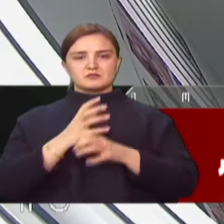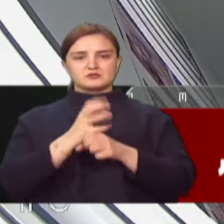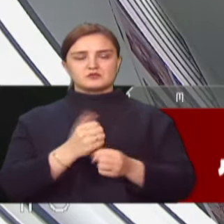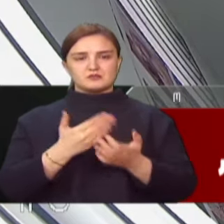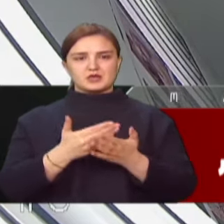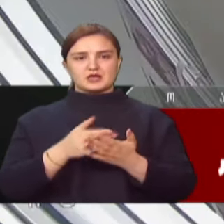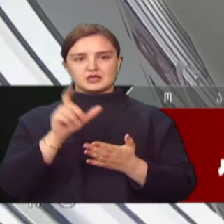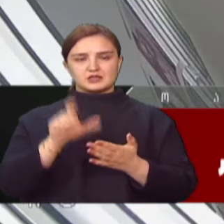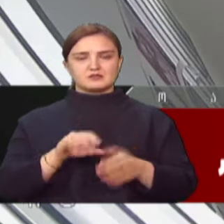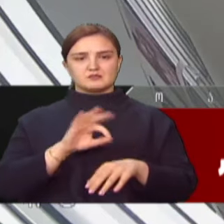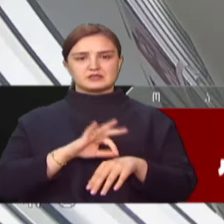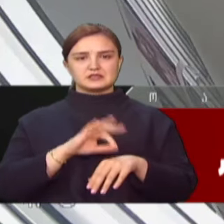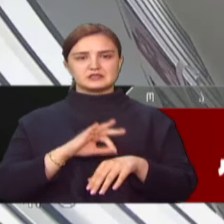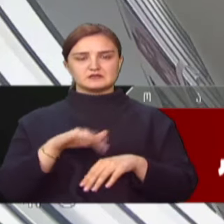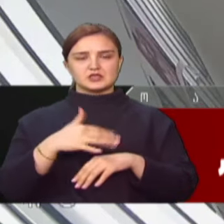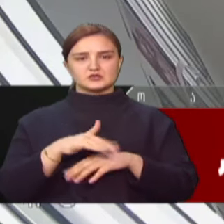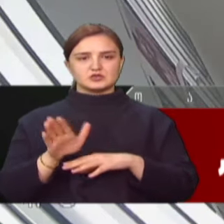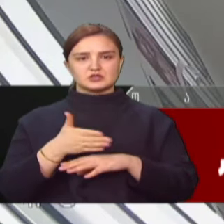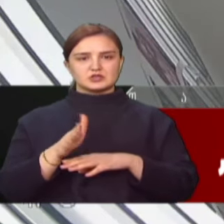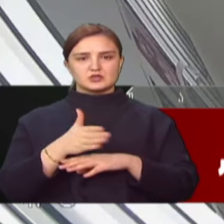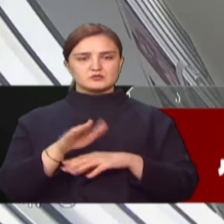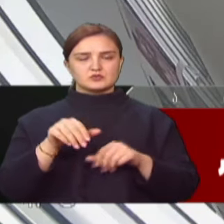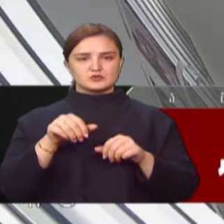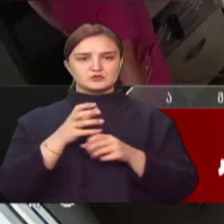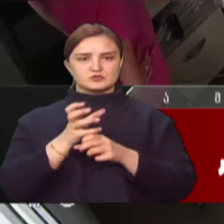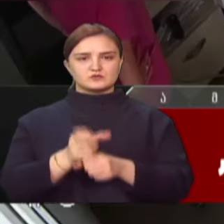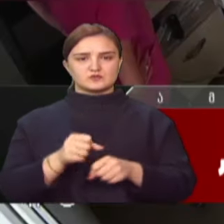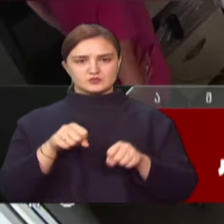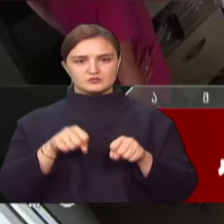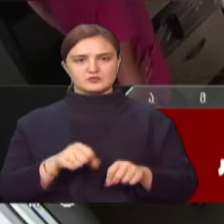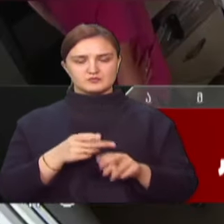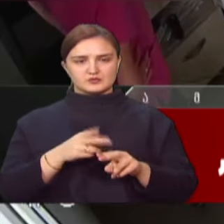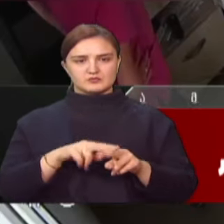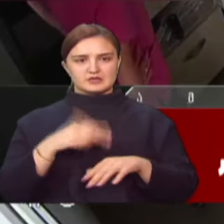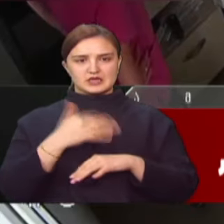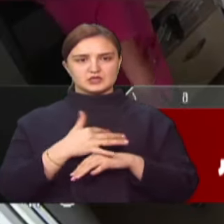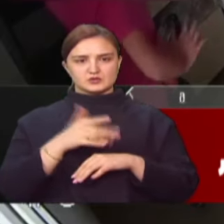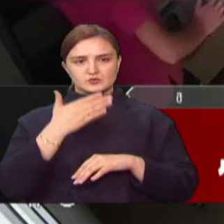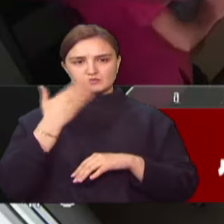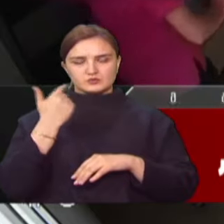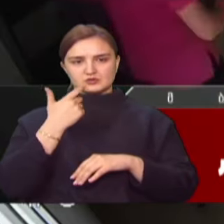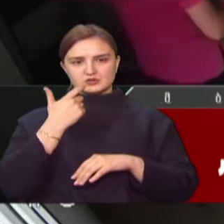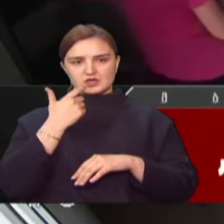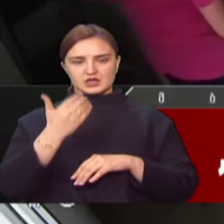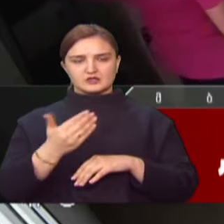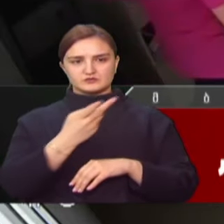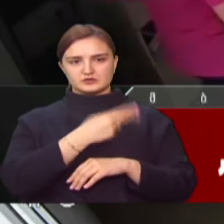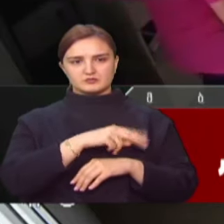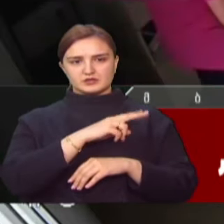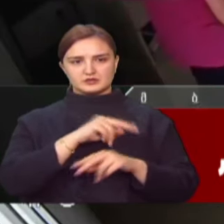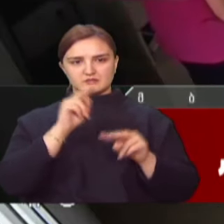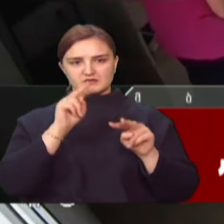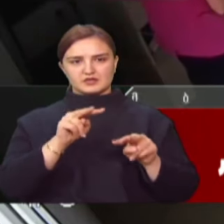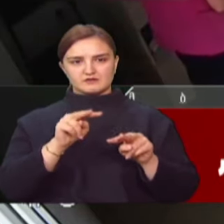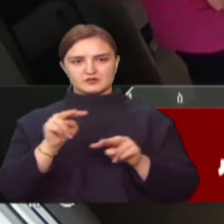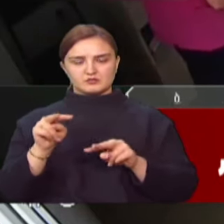Მაგალითად, პაციენტ პატიმრებისთვის ეზოში სეირნობის უფლების შეზღუდვა, რადგან ვივამედის კლინიკა ზეზო არ აქვს. Მიხეილ სააკაშვილის პალატაში მუდმივ